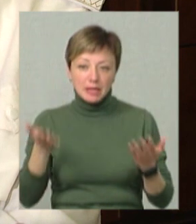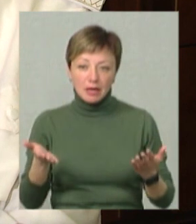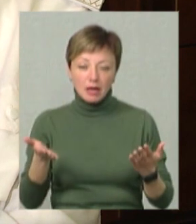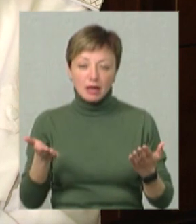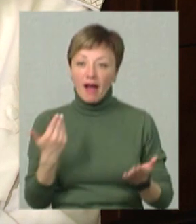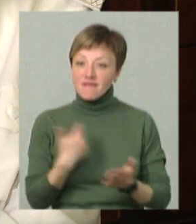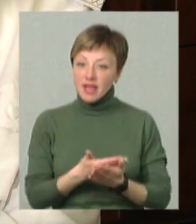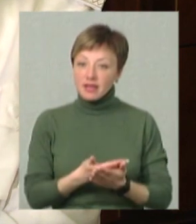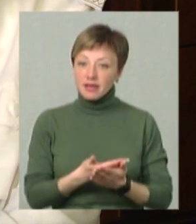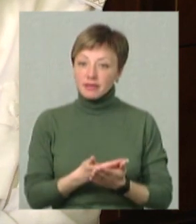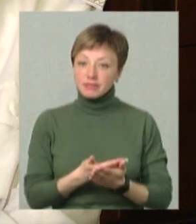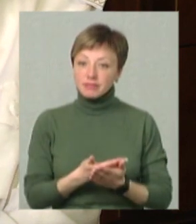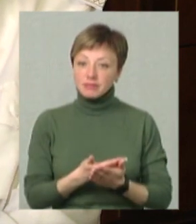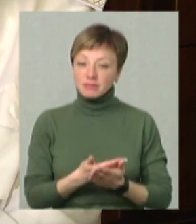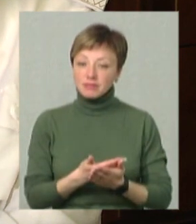А